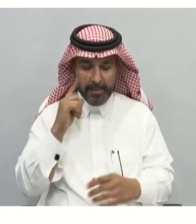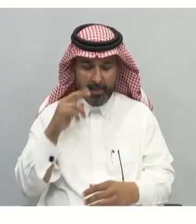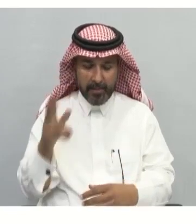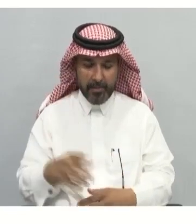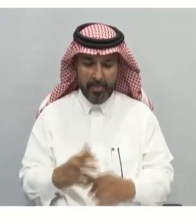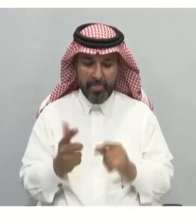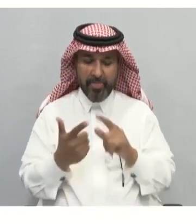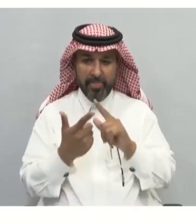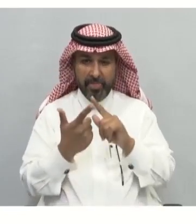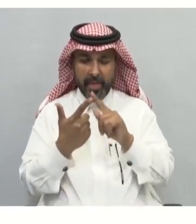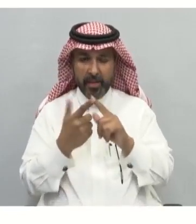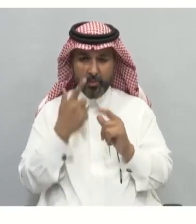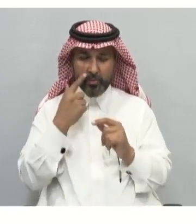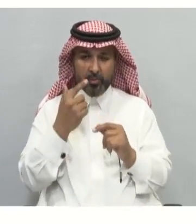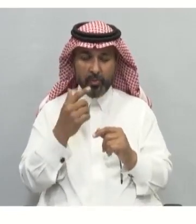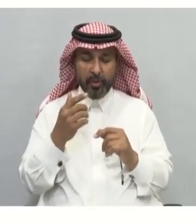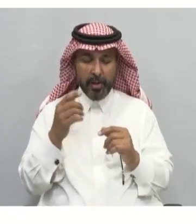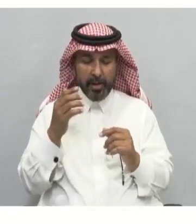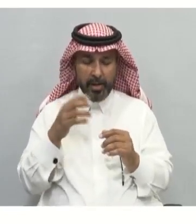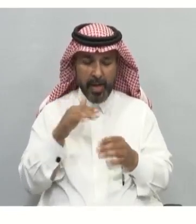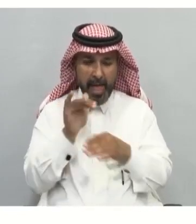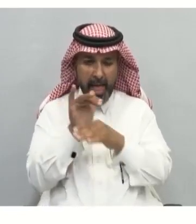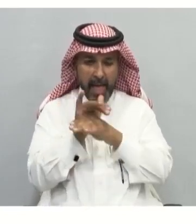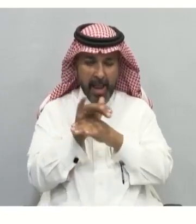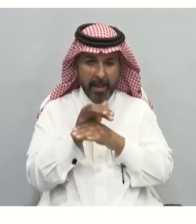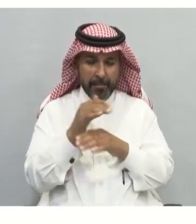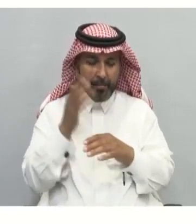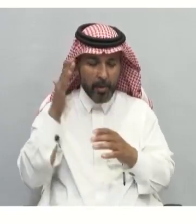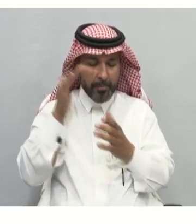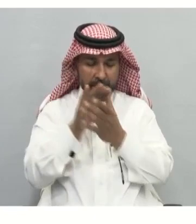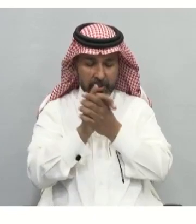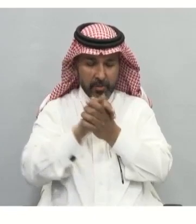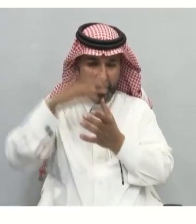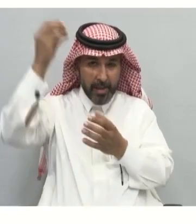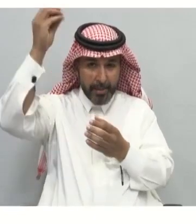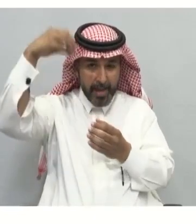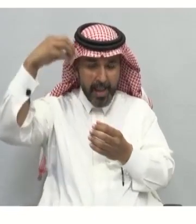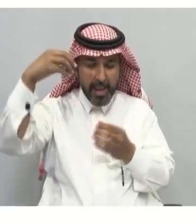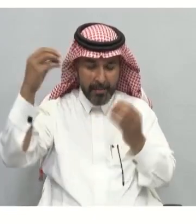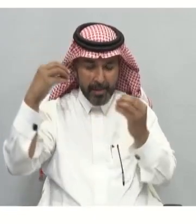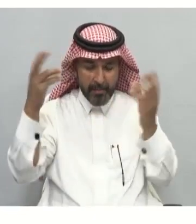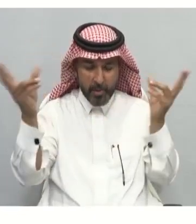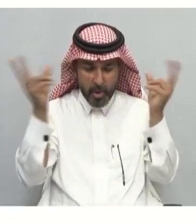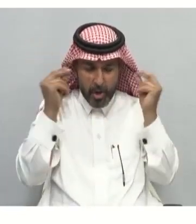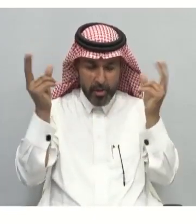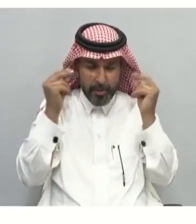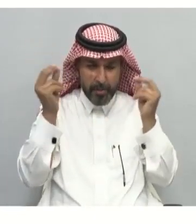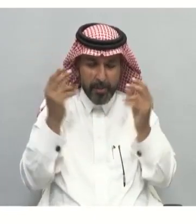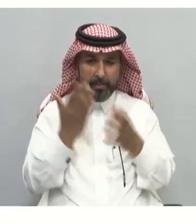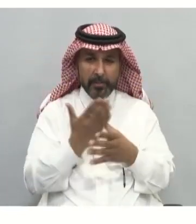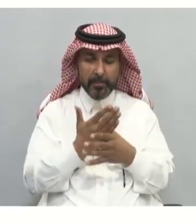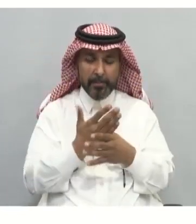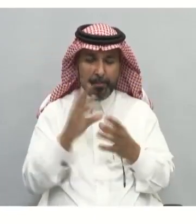النبي صلى الله عليه وسلم الوحي الذي انزله الله عليه بما فيه من العلم والهدايه بالغيث